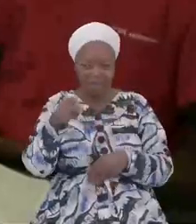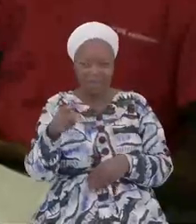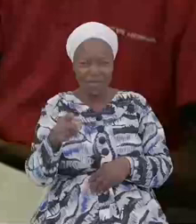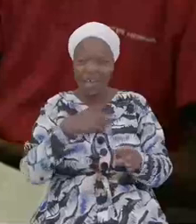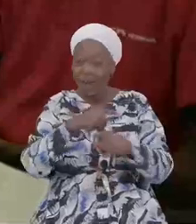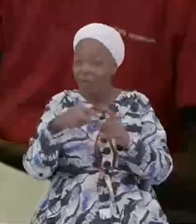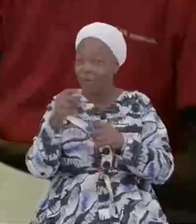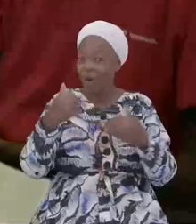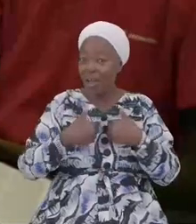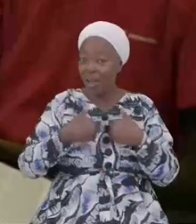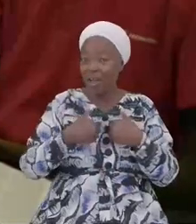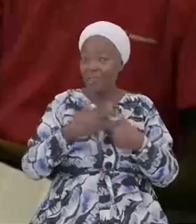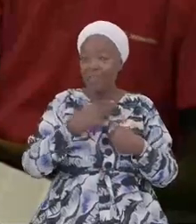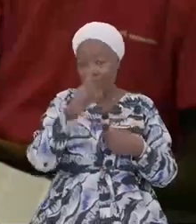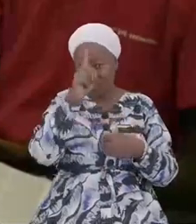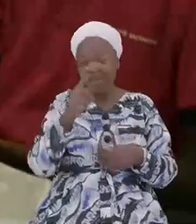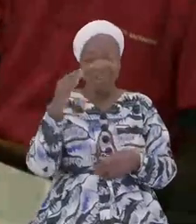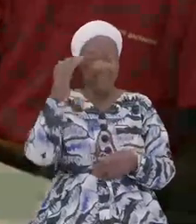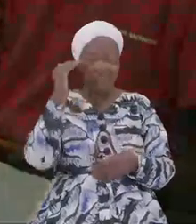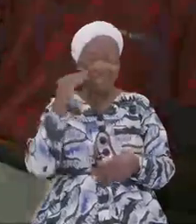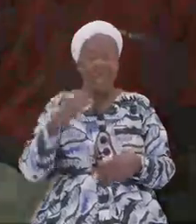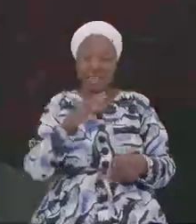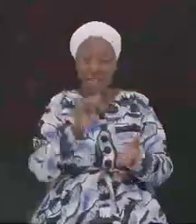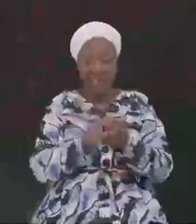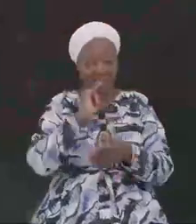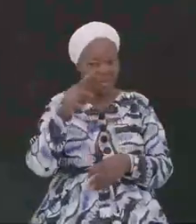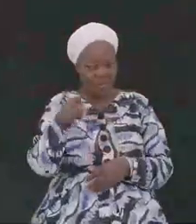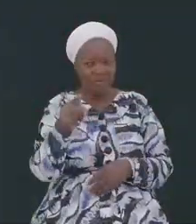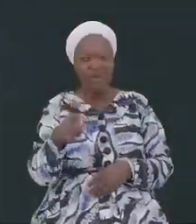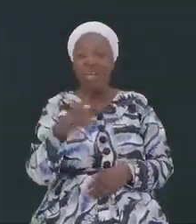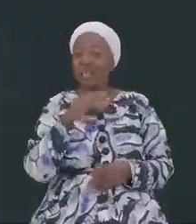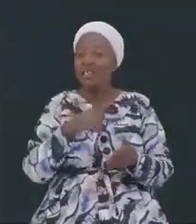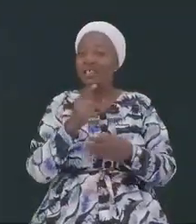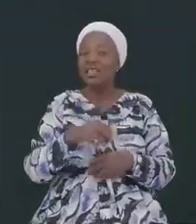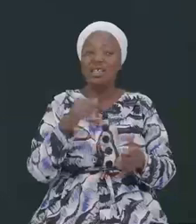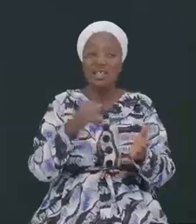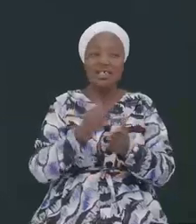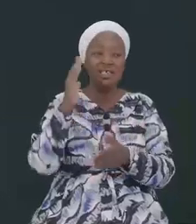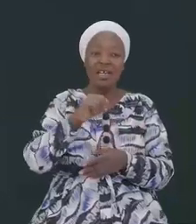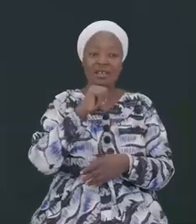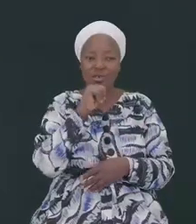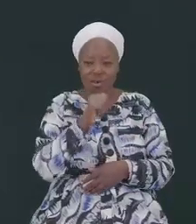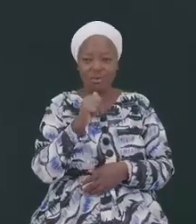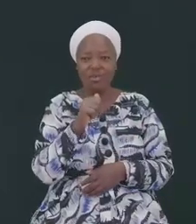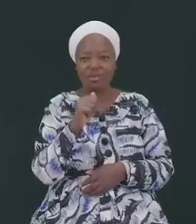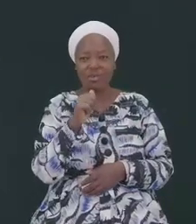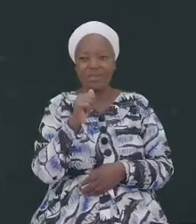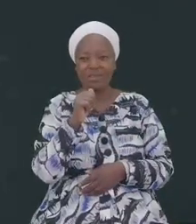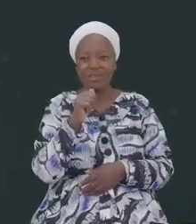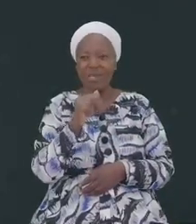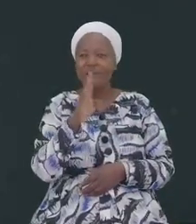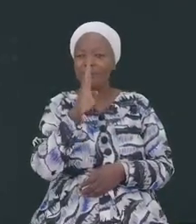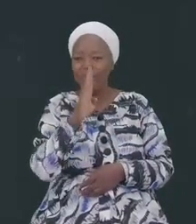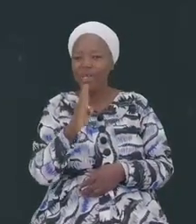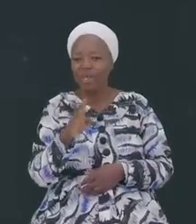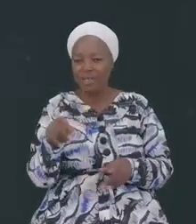tu as une tête brillante, je m'adresse à vous là-bas aujourd'hui. Il dit, l'Éternel fera de toi, ce